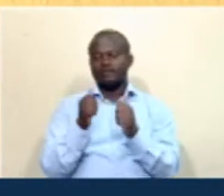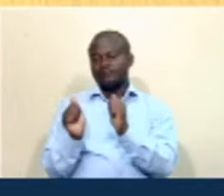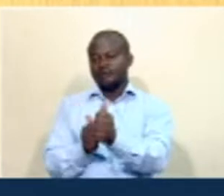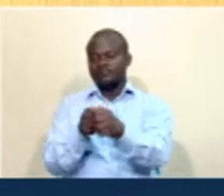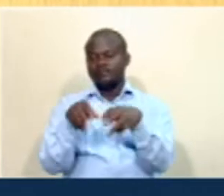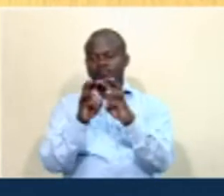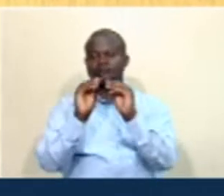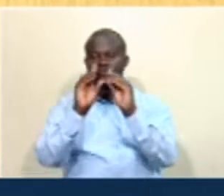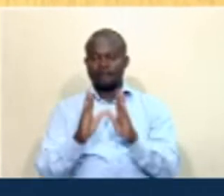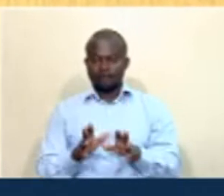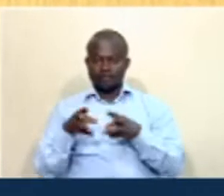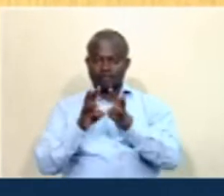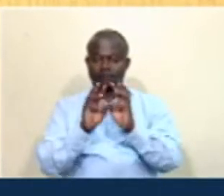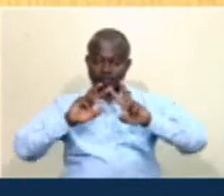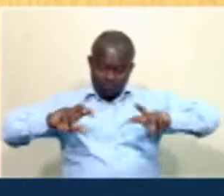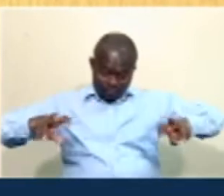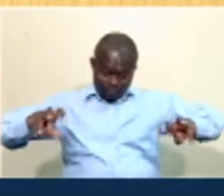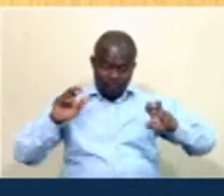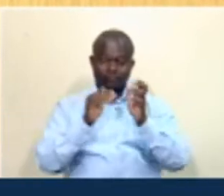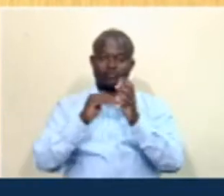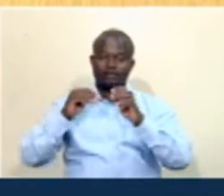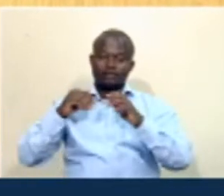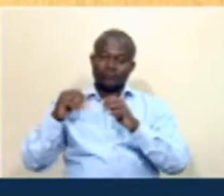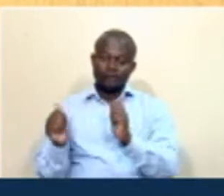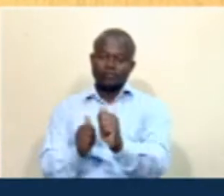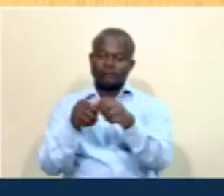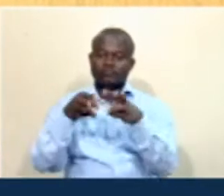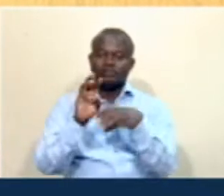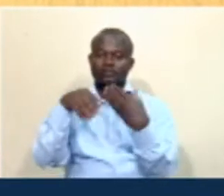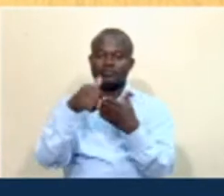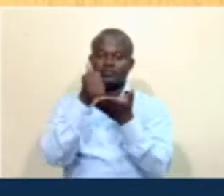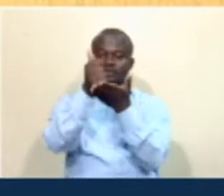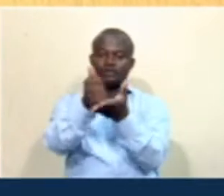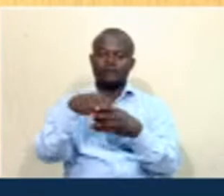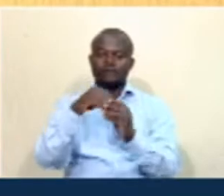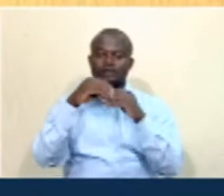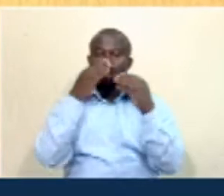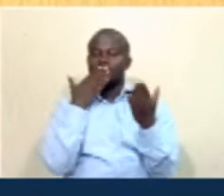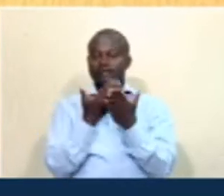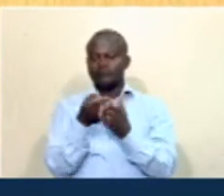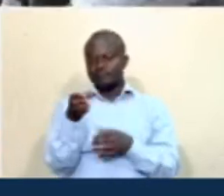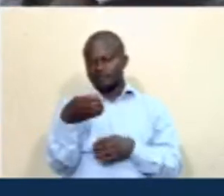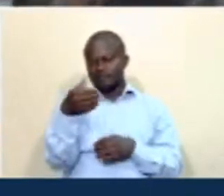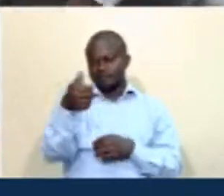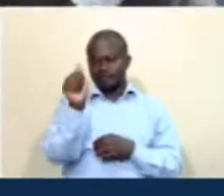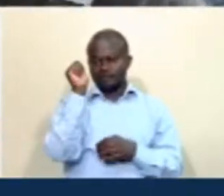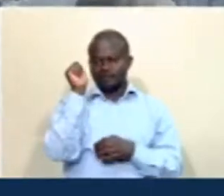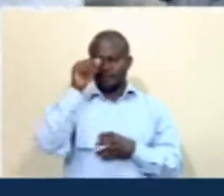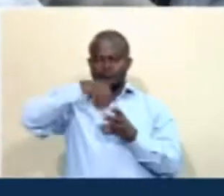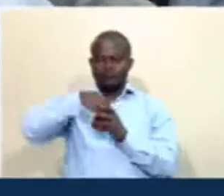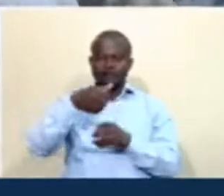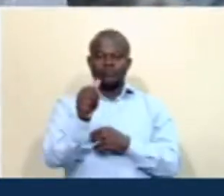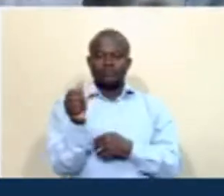kubigisha, tubaherekeze mu buryo bwo kubagenzura, tunabaherekeze mu buryo bwo kubafasha mu miyoborere myiza y'amakoperative yabo. Muri ziriya